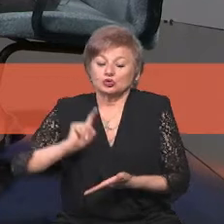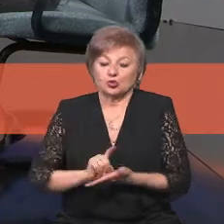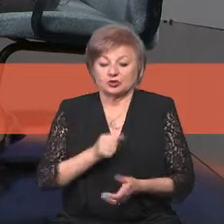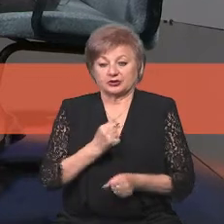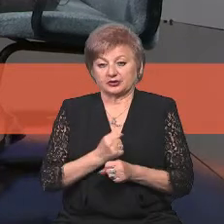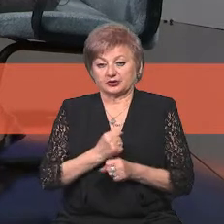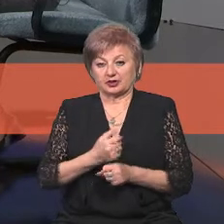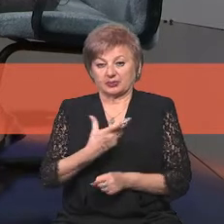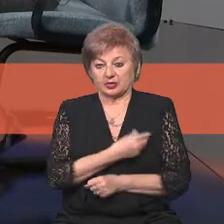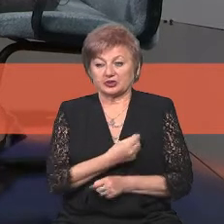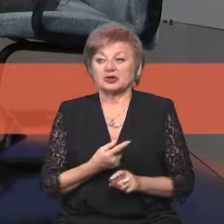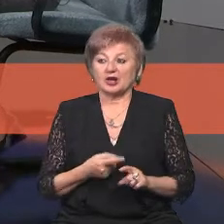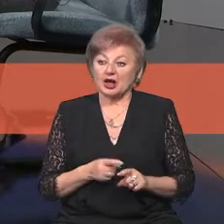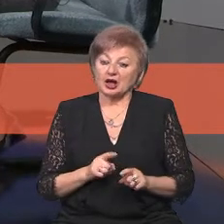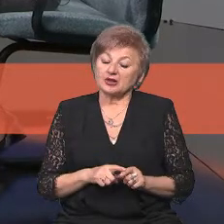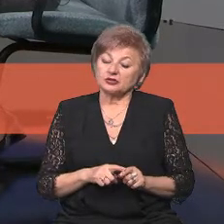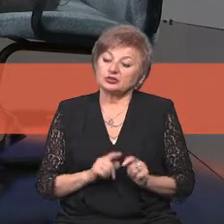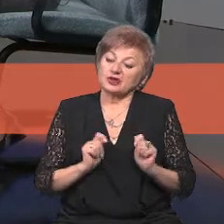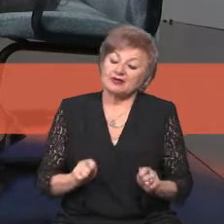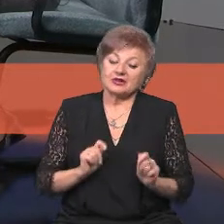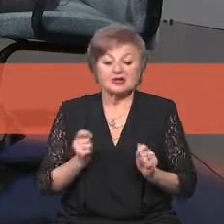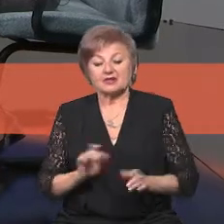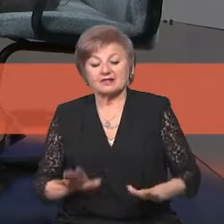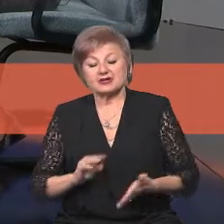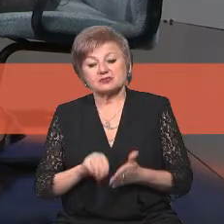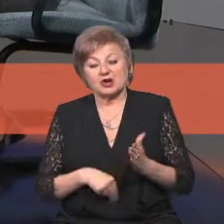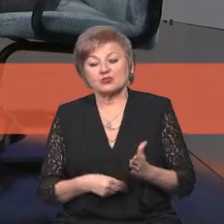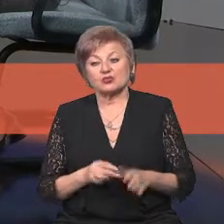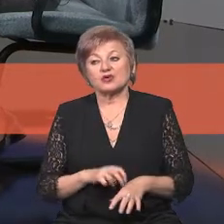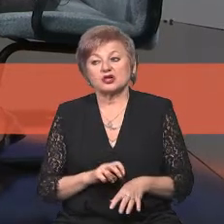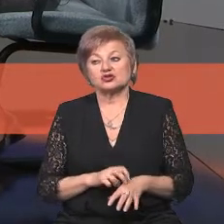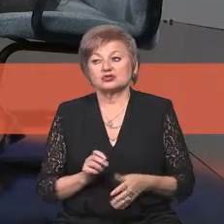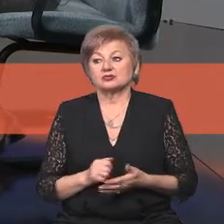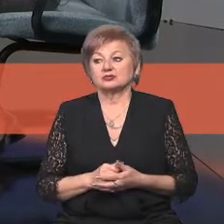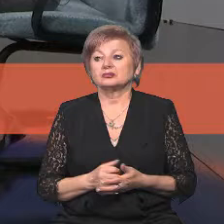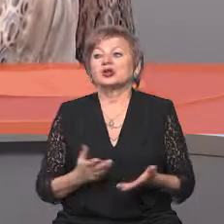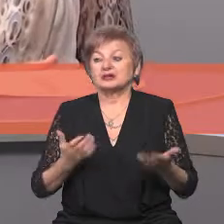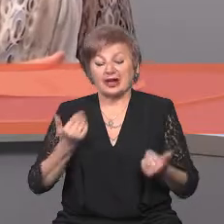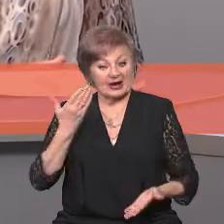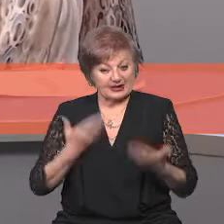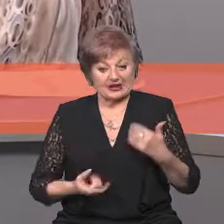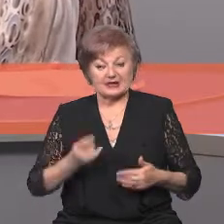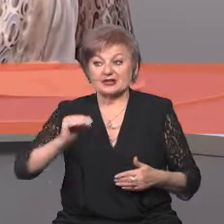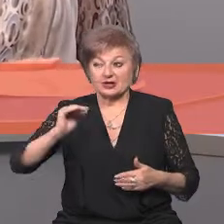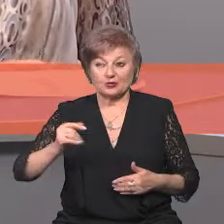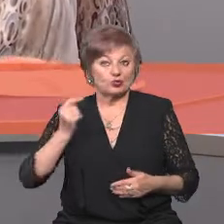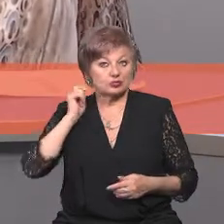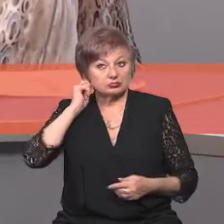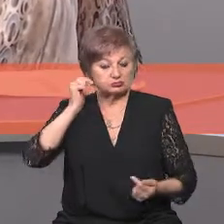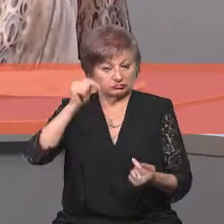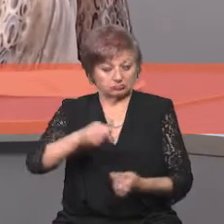на себе відповідальність, давати таку довідку чи не давати, що дитина здорова. Так, якщо дитина щеплюється за віком, то